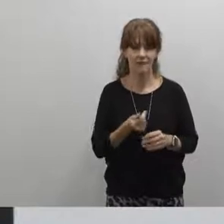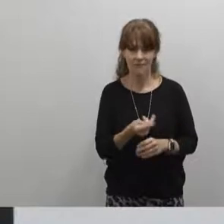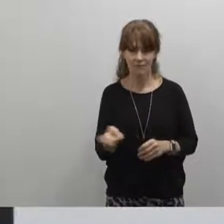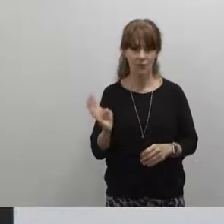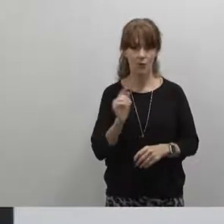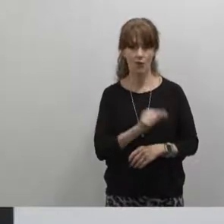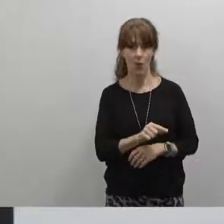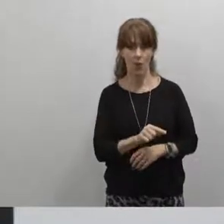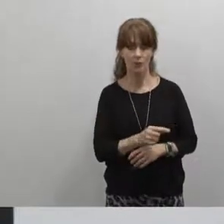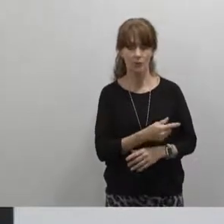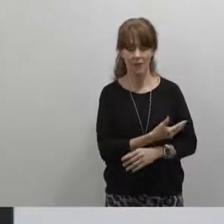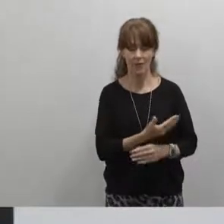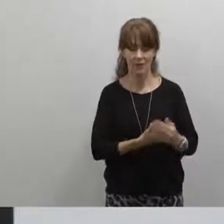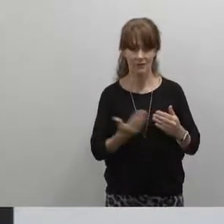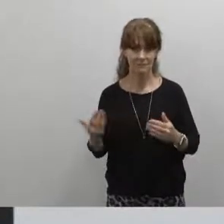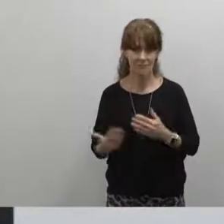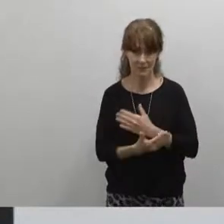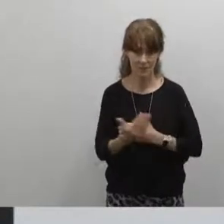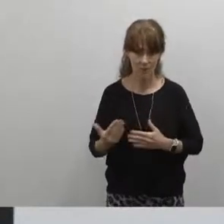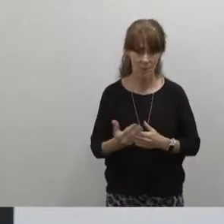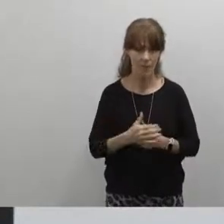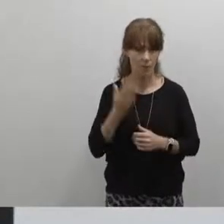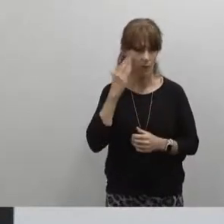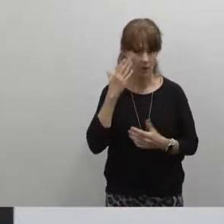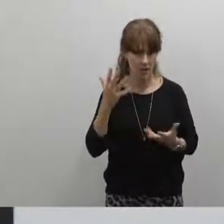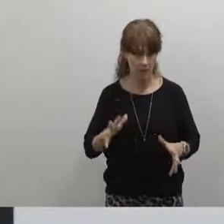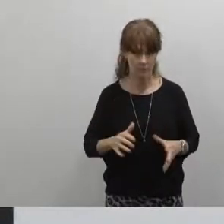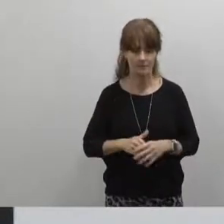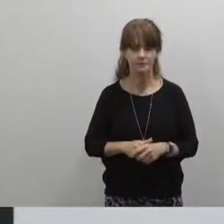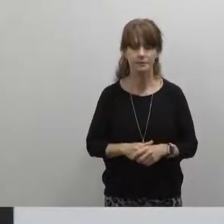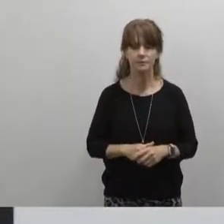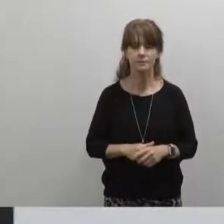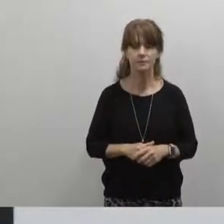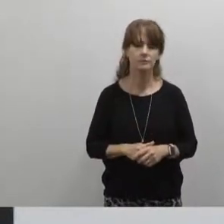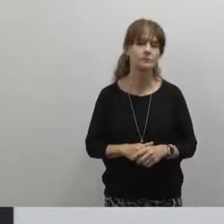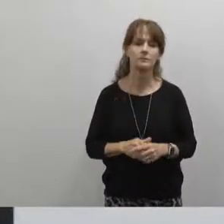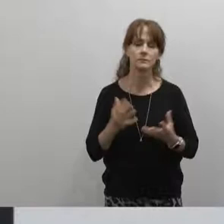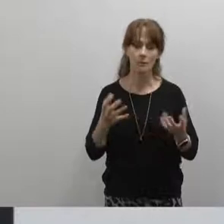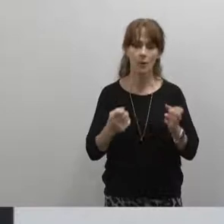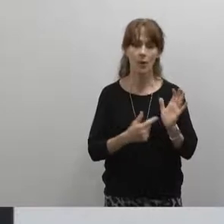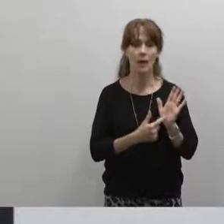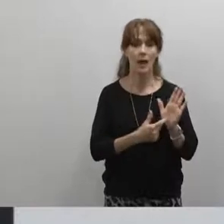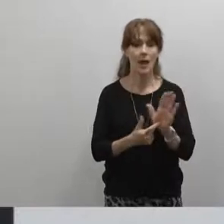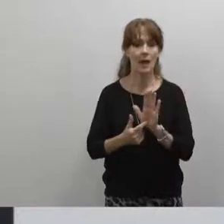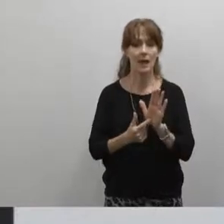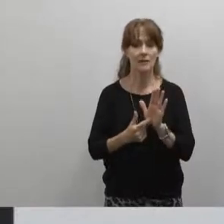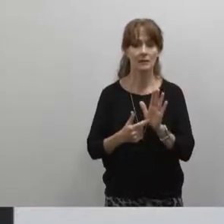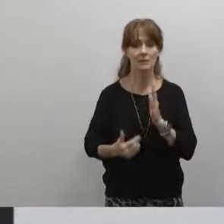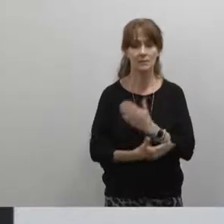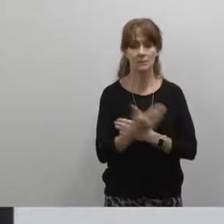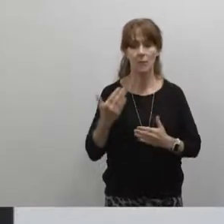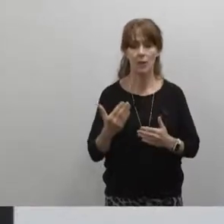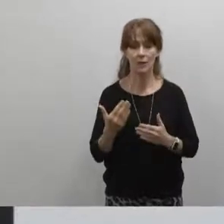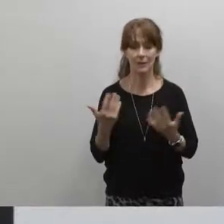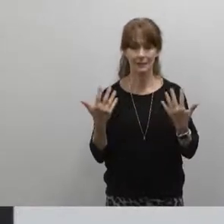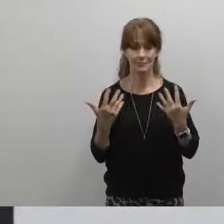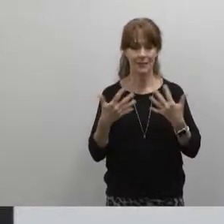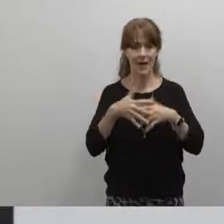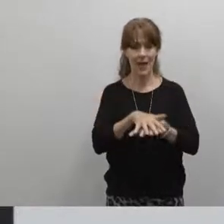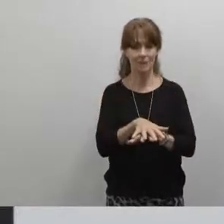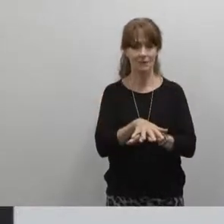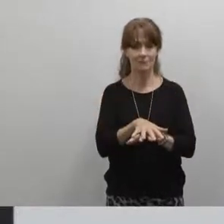ngầm rồi để biên xài lại sầm khăn dương kì dương đăng hơi đời thà đời thà à bây giờ kiếm chọc mầm phơi bật này